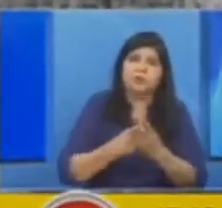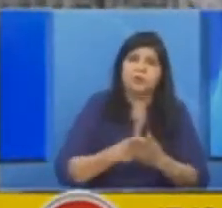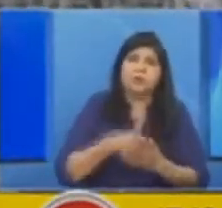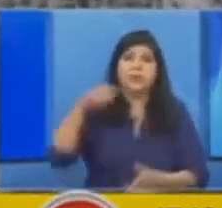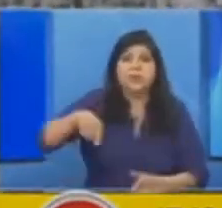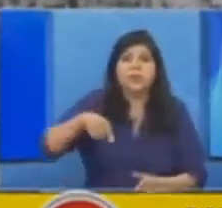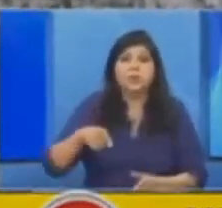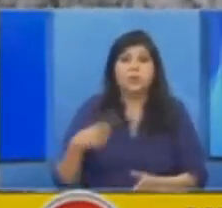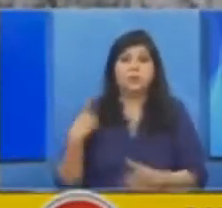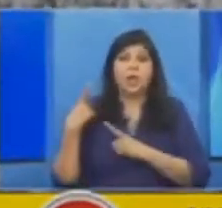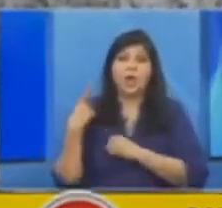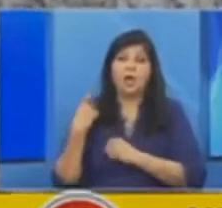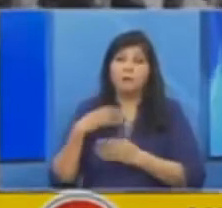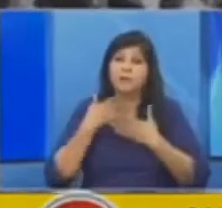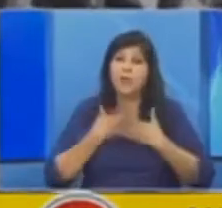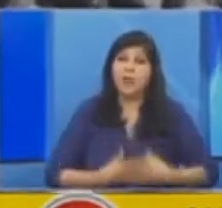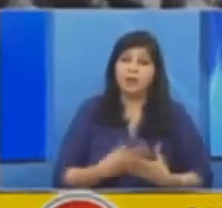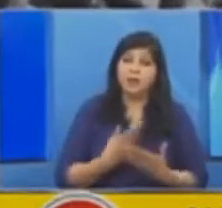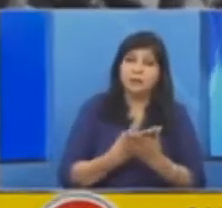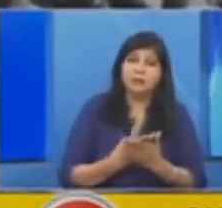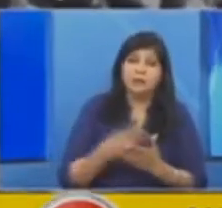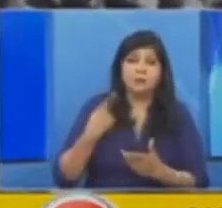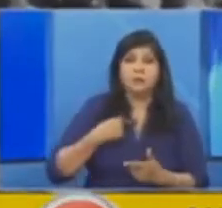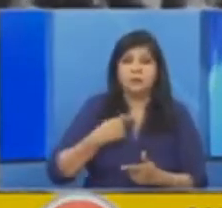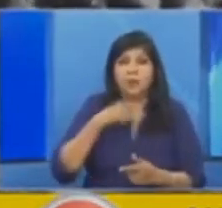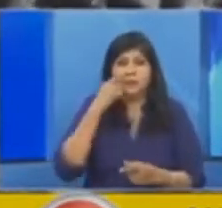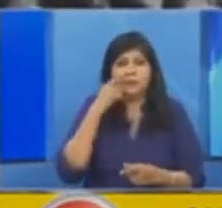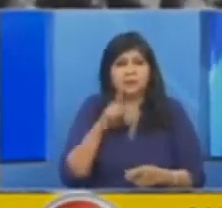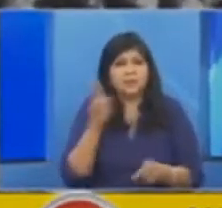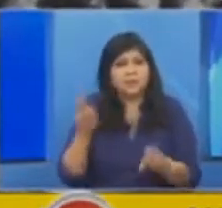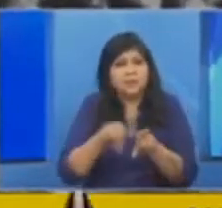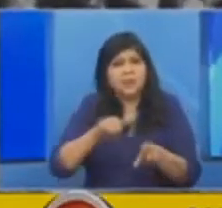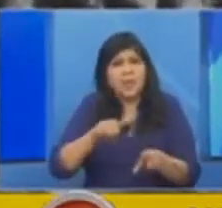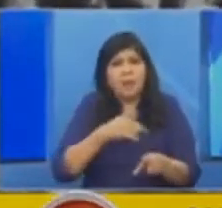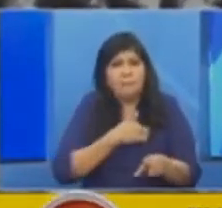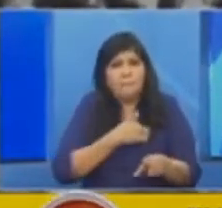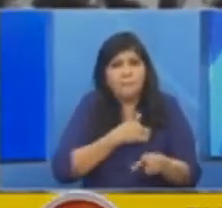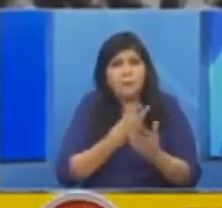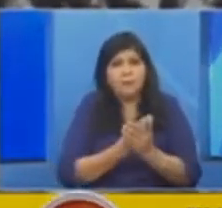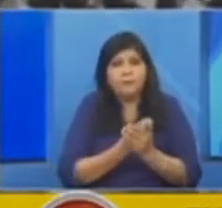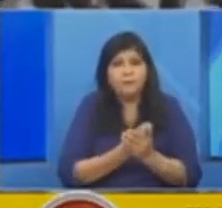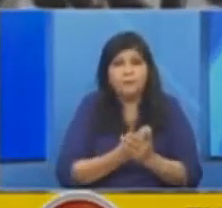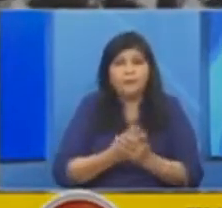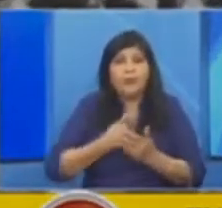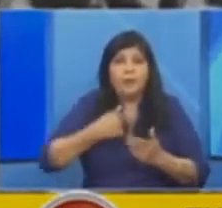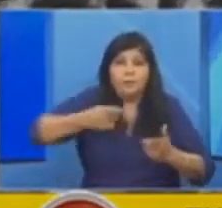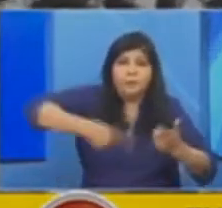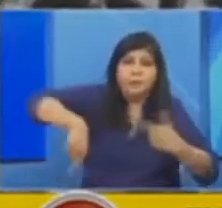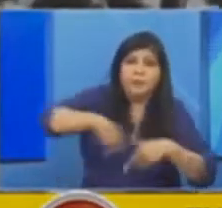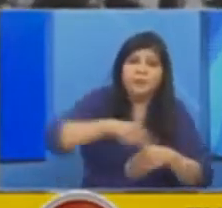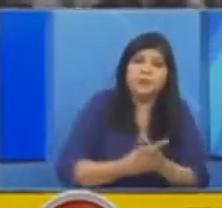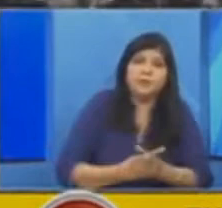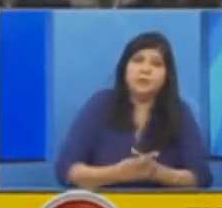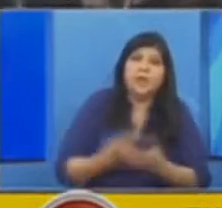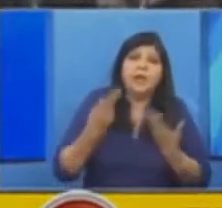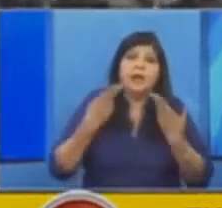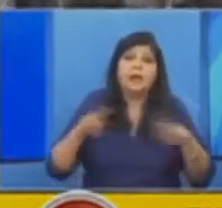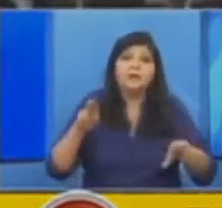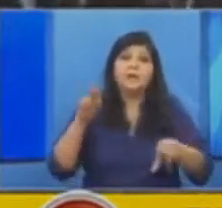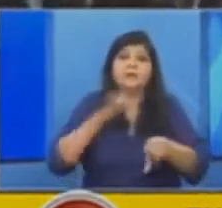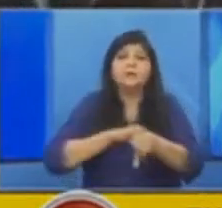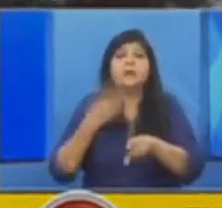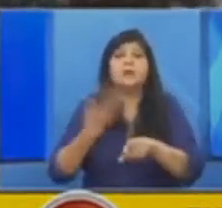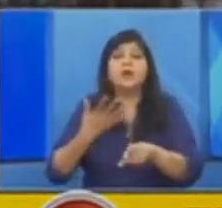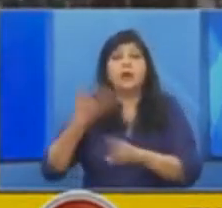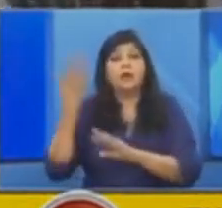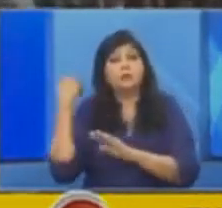नायकों से परिचीत रहे उसे उतना ही मैसूस करे अपने जीले से अपने ख्षेत्रे में आज़ादी के अंदोरन के समय क्या